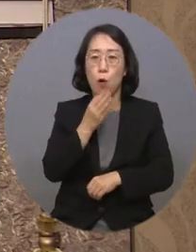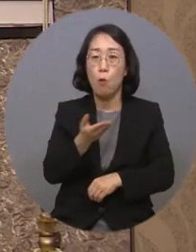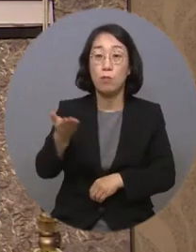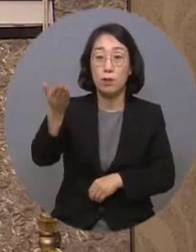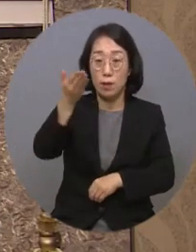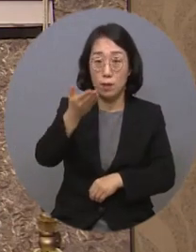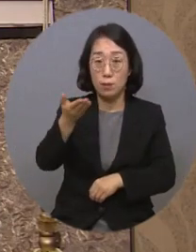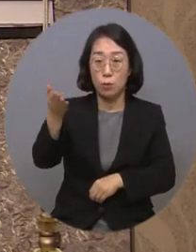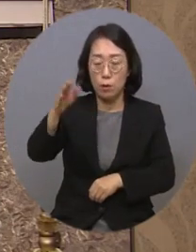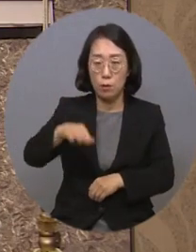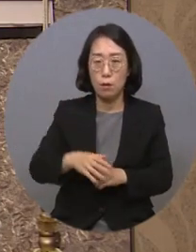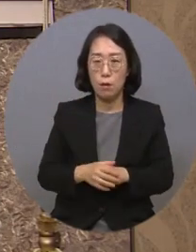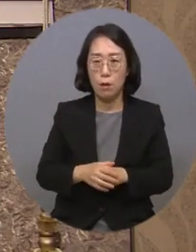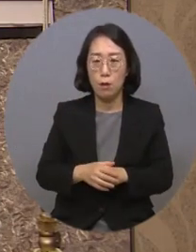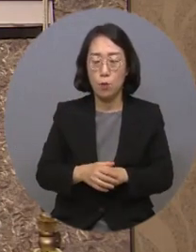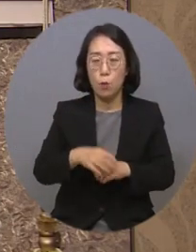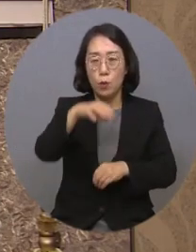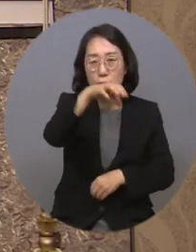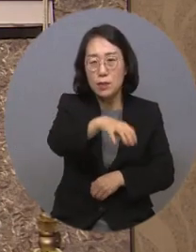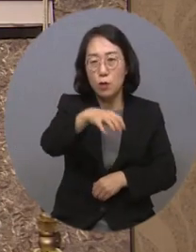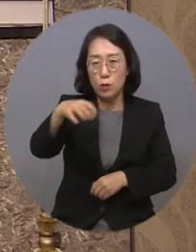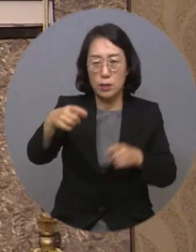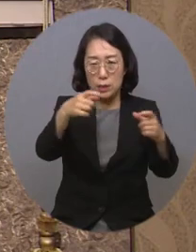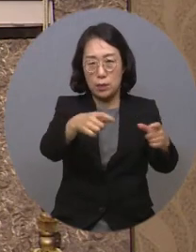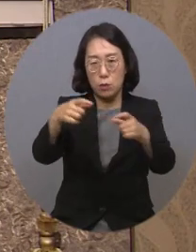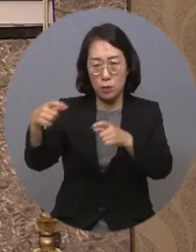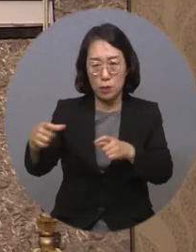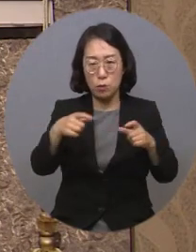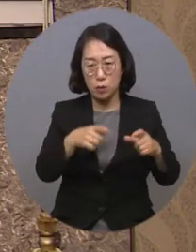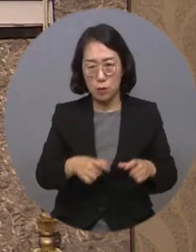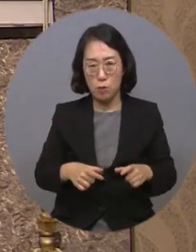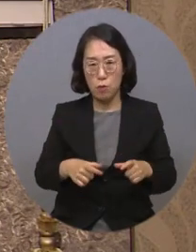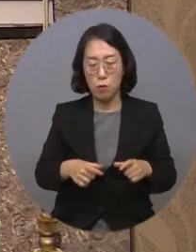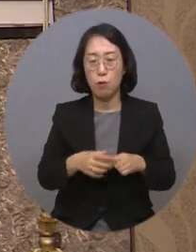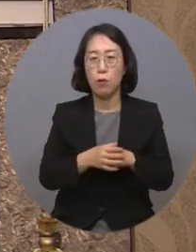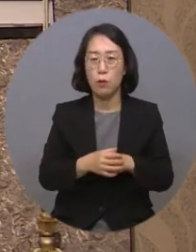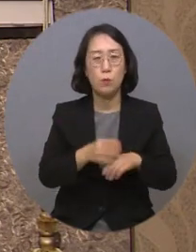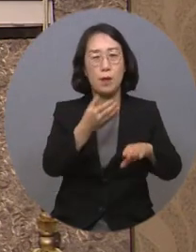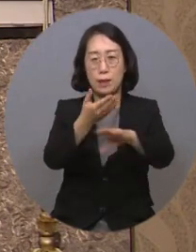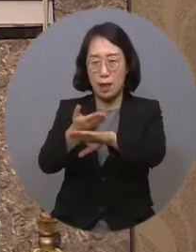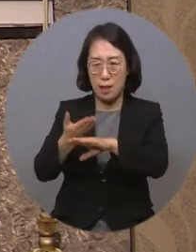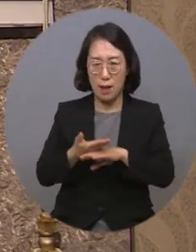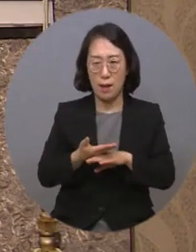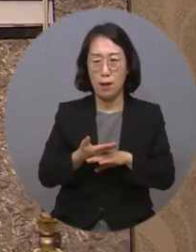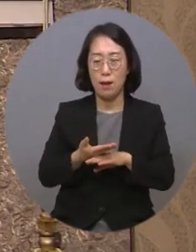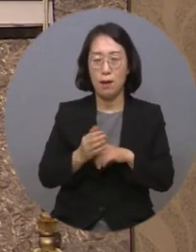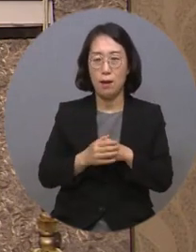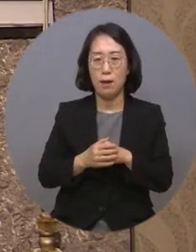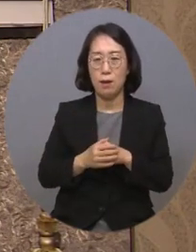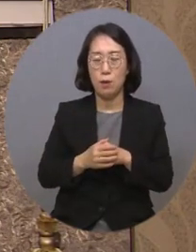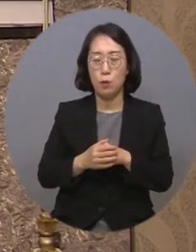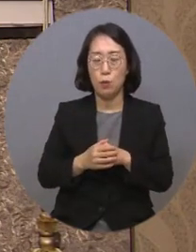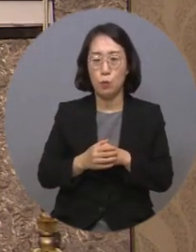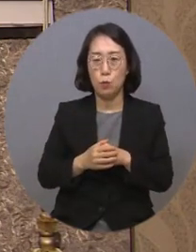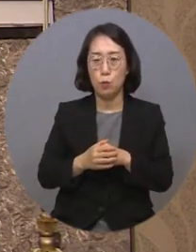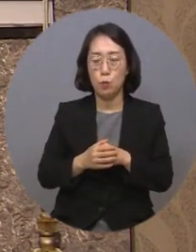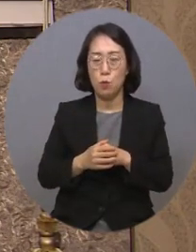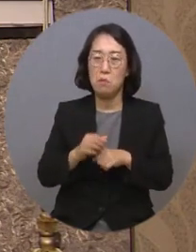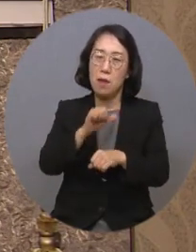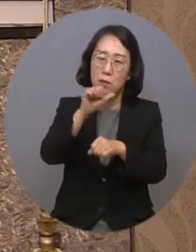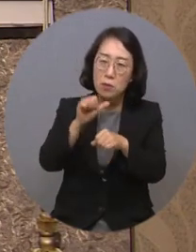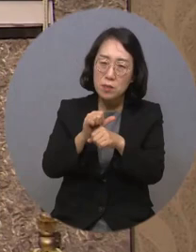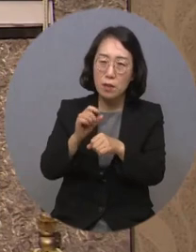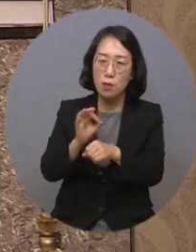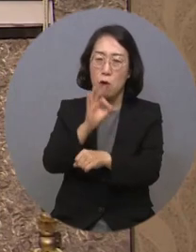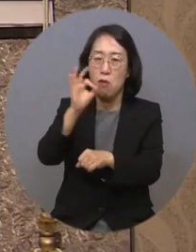그 시도에 따라서는 뭐 가이드라인들 안 지키는 데도 있고 또 그 시간의 수당 뭐 5시간,